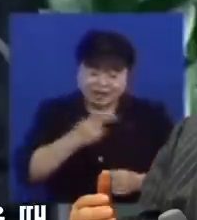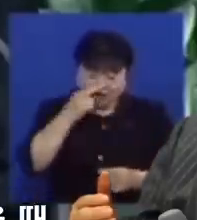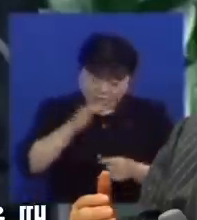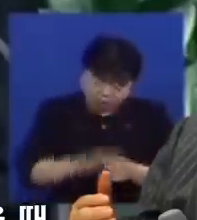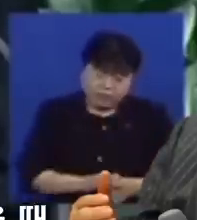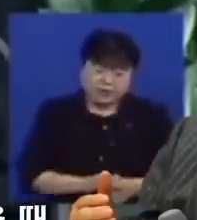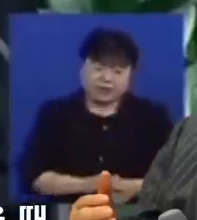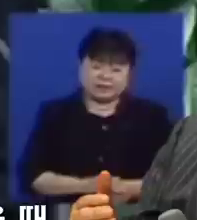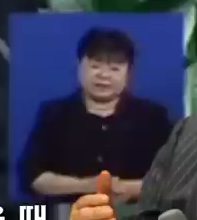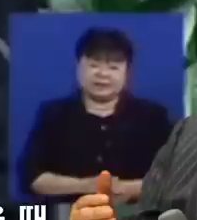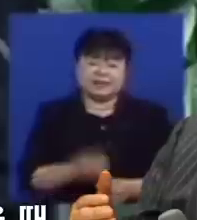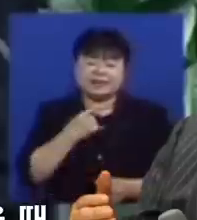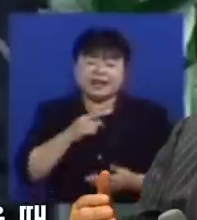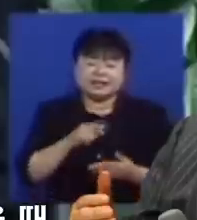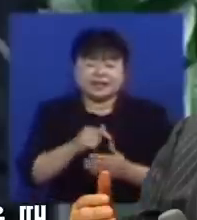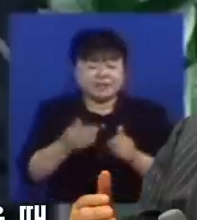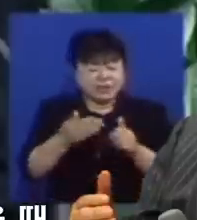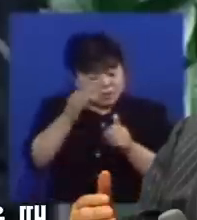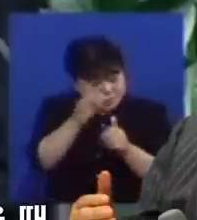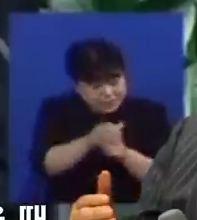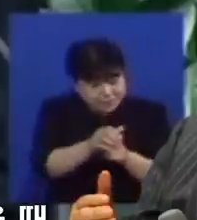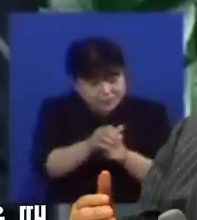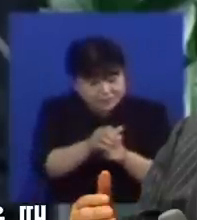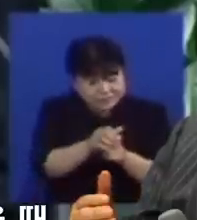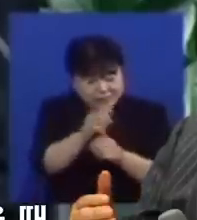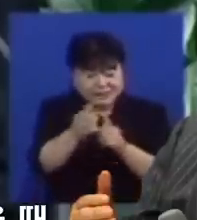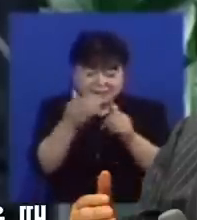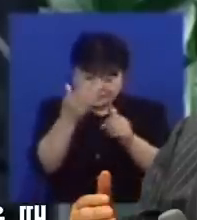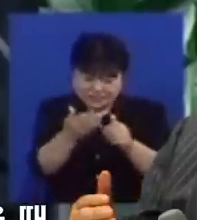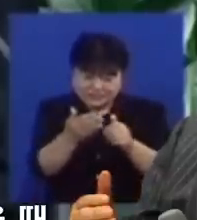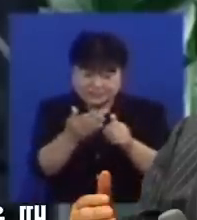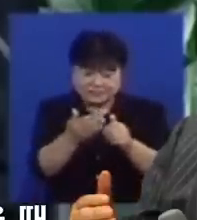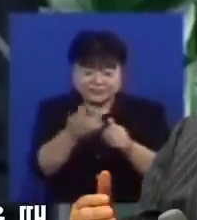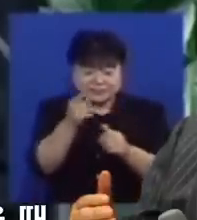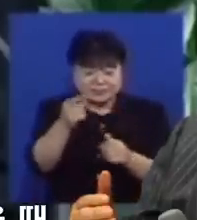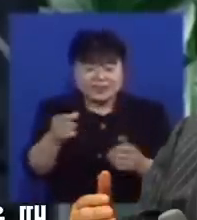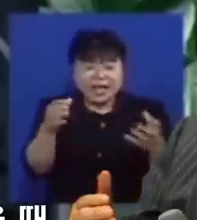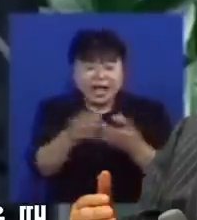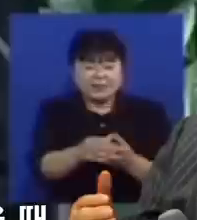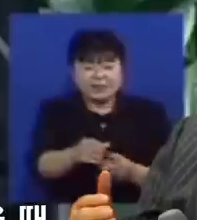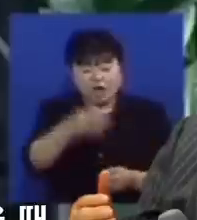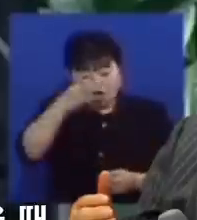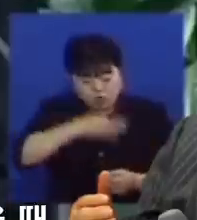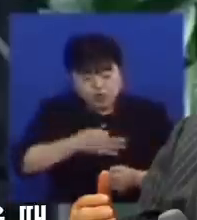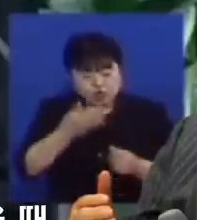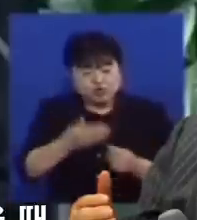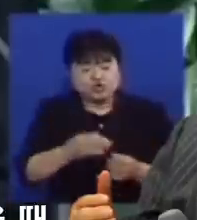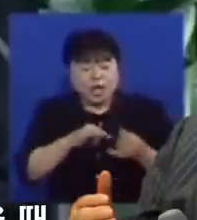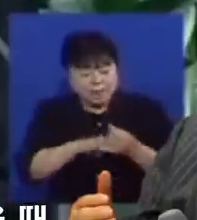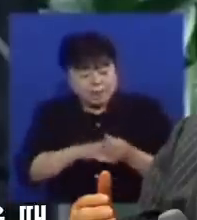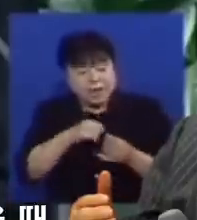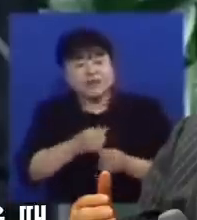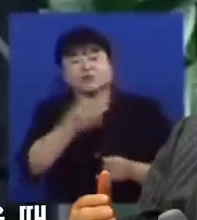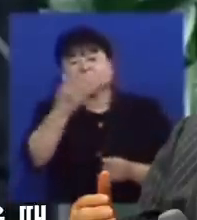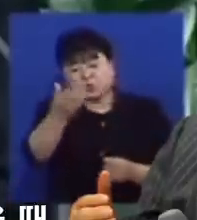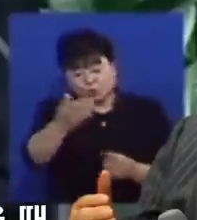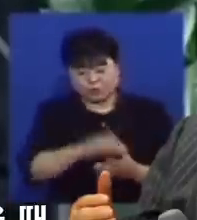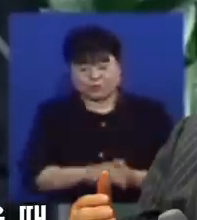억울하고 원통한 사항을 하나님께 맡겨놓으면 하나님이 그것을 합동하여 유익이 되게 꼭 만들어주시는